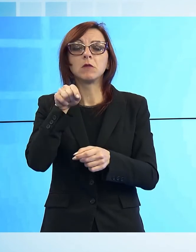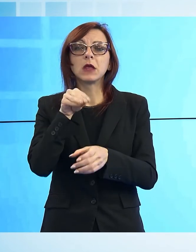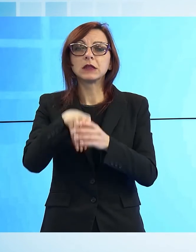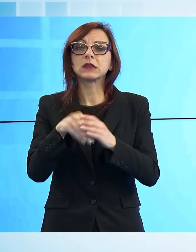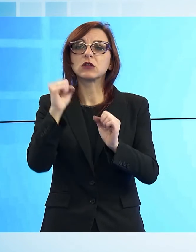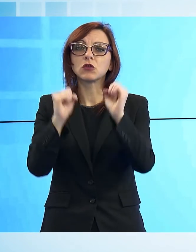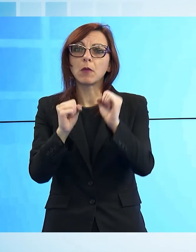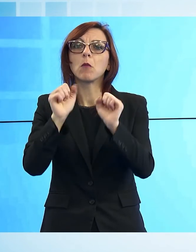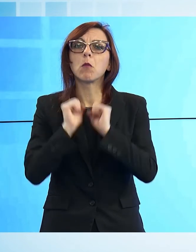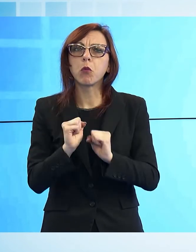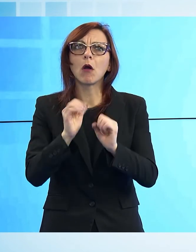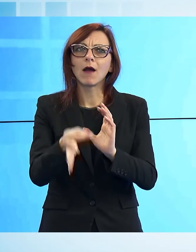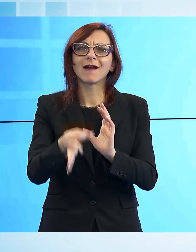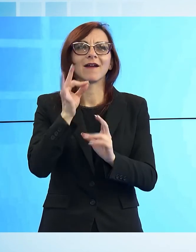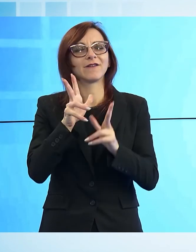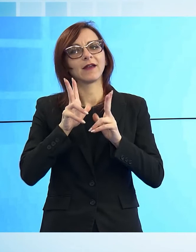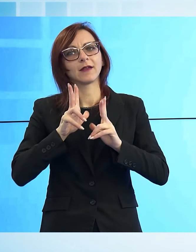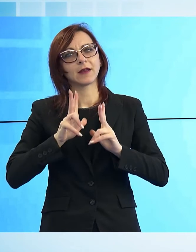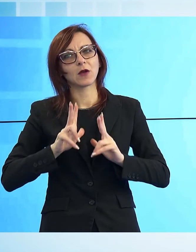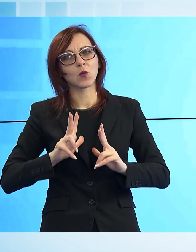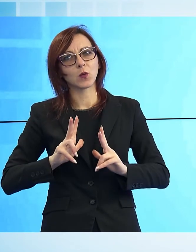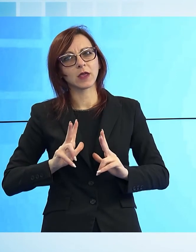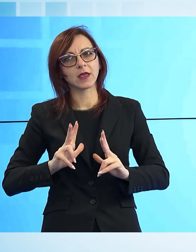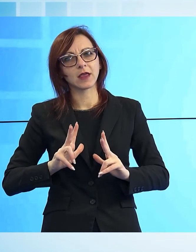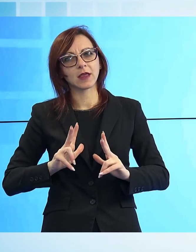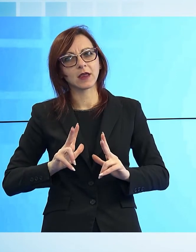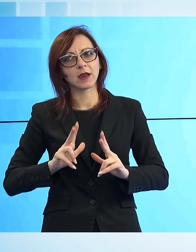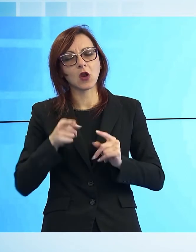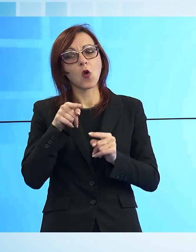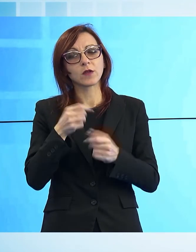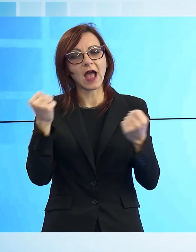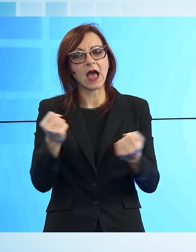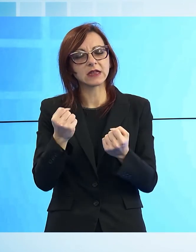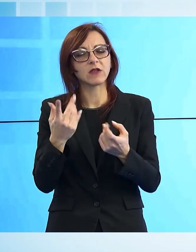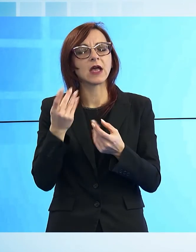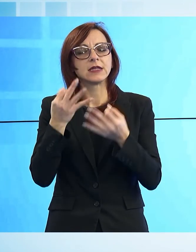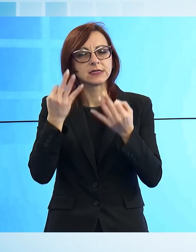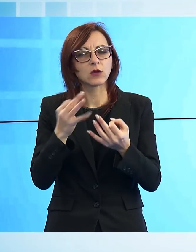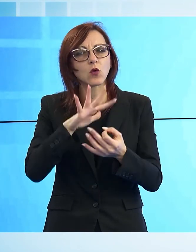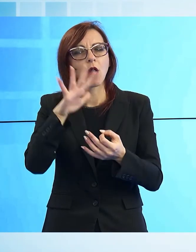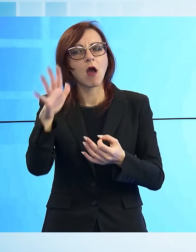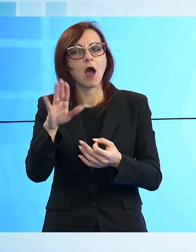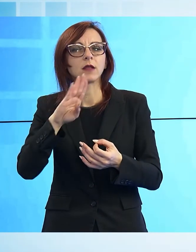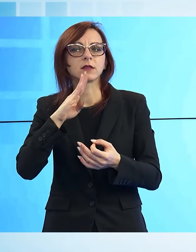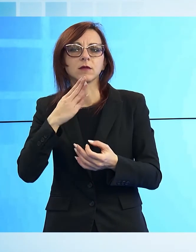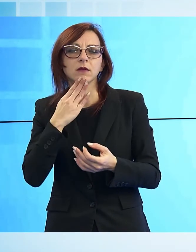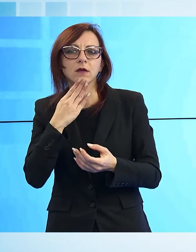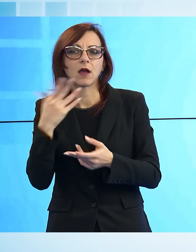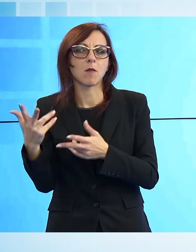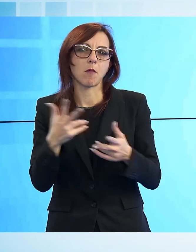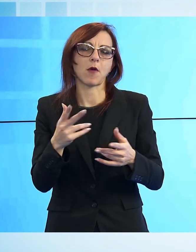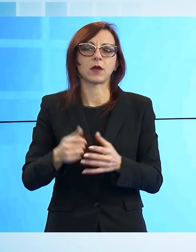prendere un caffè con tranquillità e di conseguenza questa iniziativa porterà senz'altro altro che beneficio.